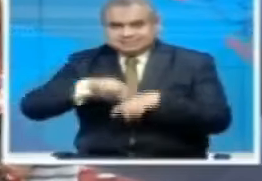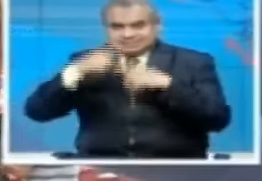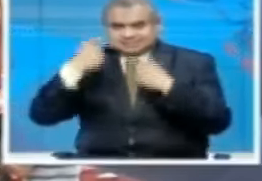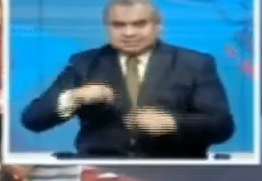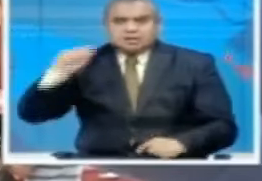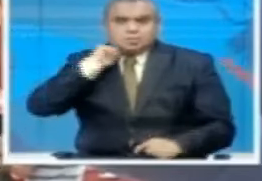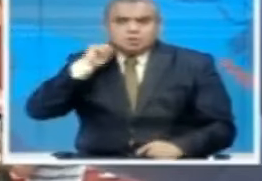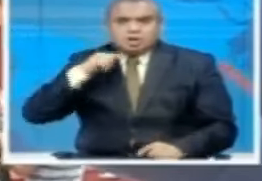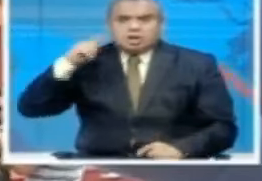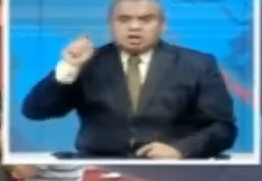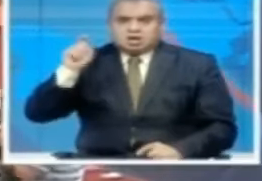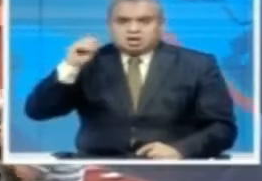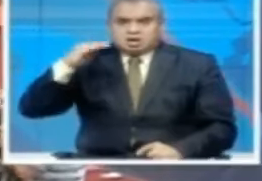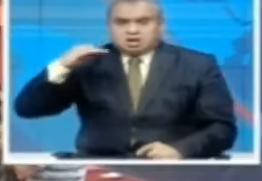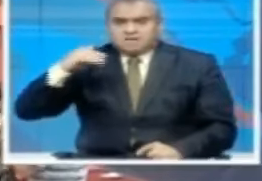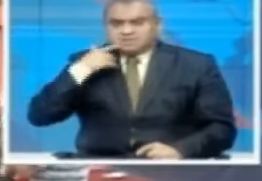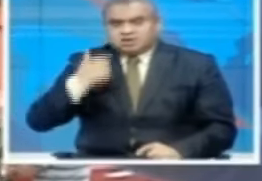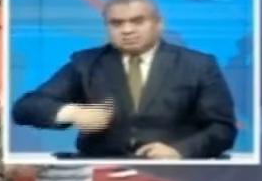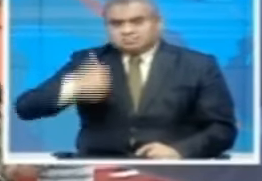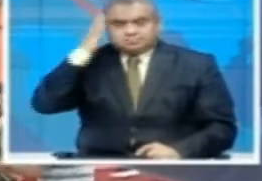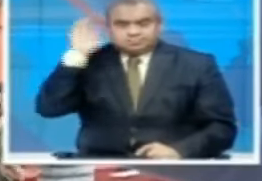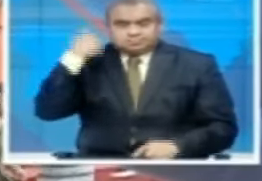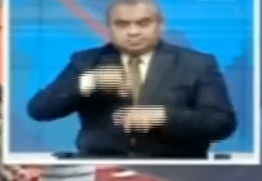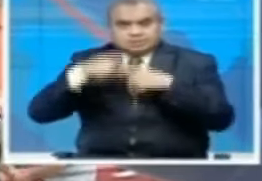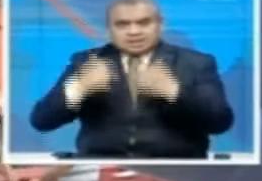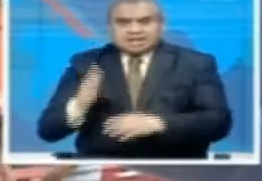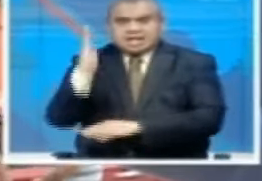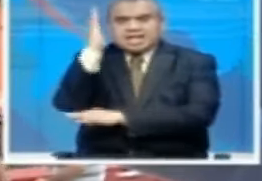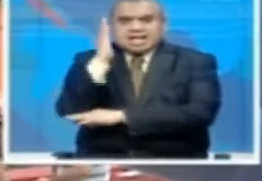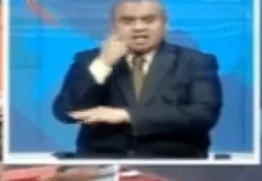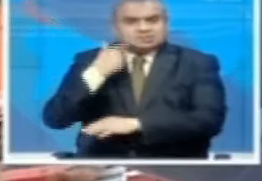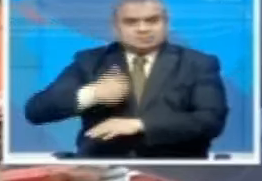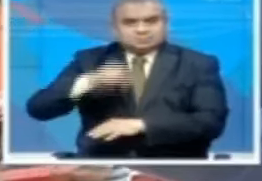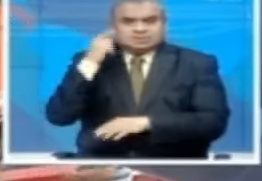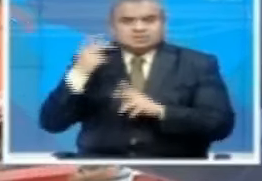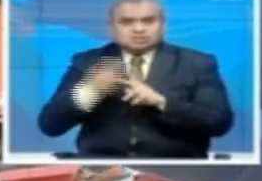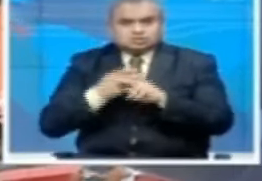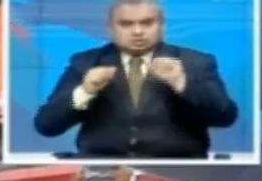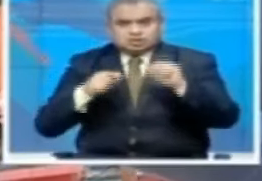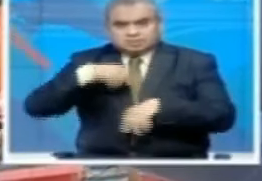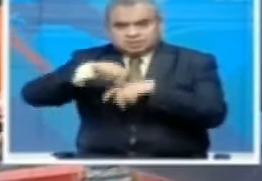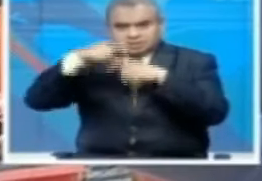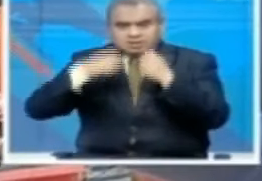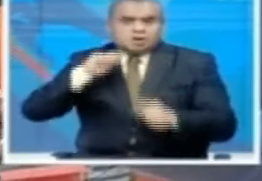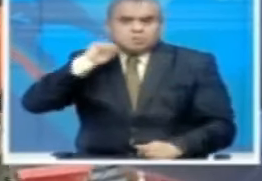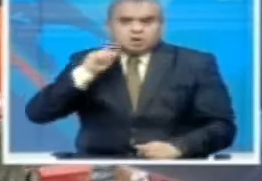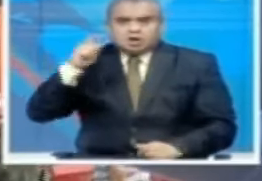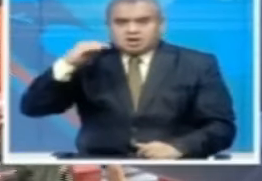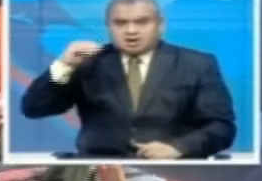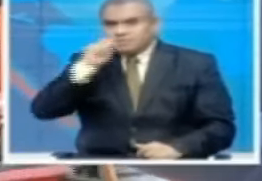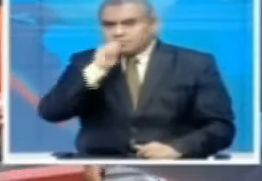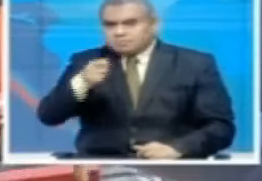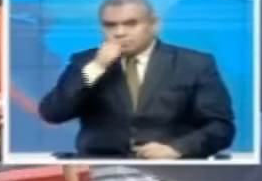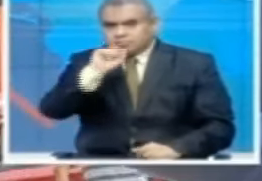رفح الجديدة، مشروعات متكاملة للبنية التحتية ولتنمية البشر. من مدينة رفح الجديدة. حماد العربي،